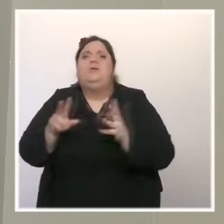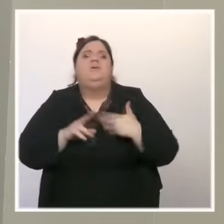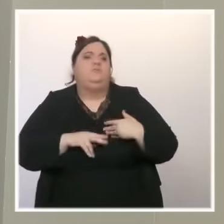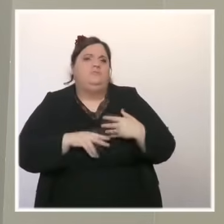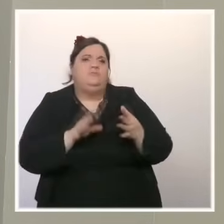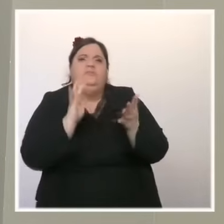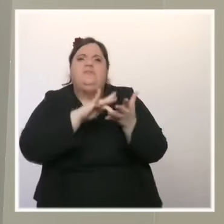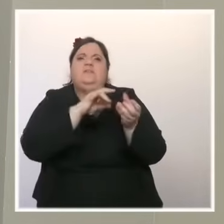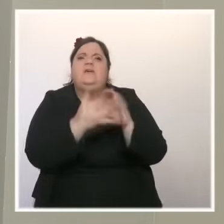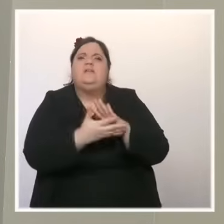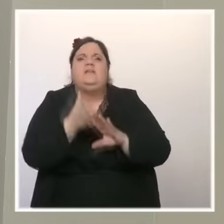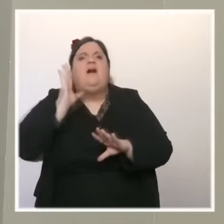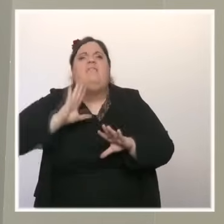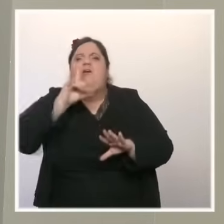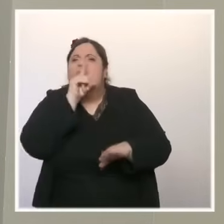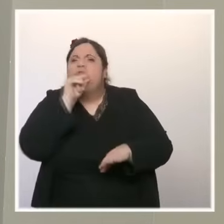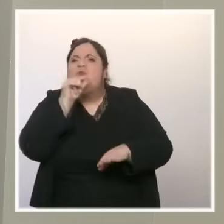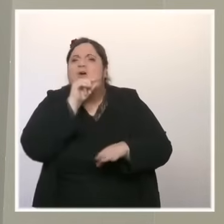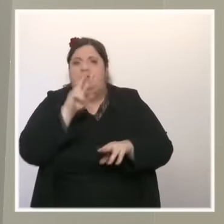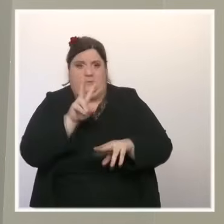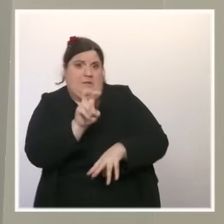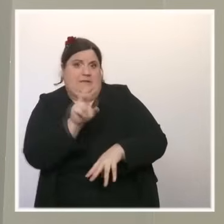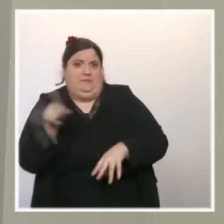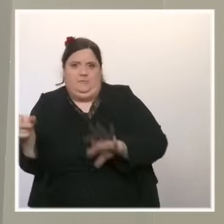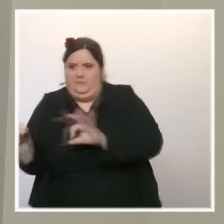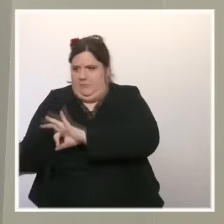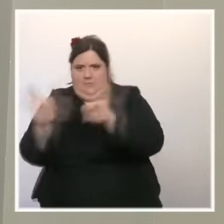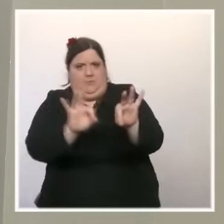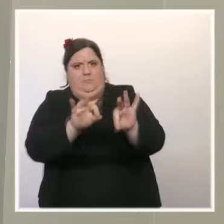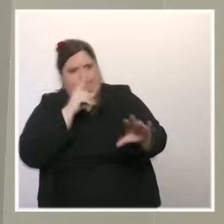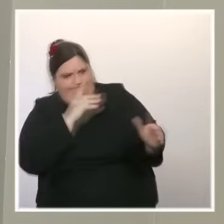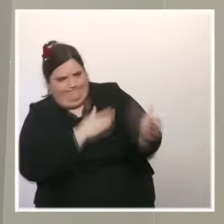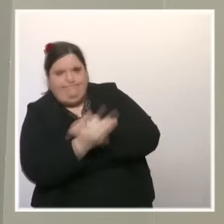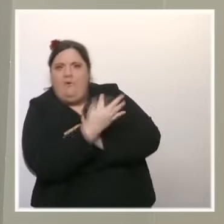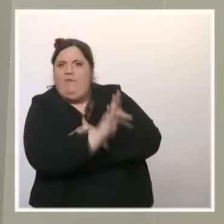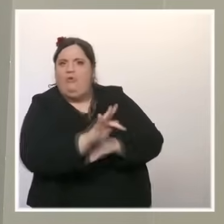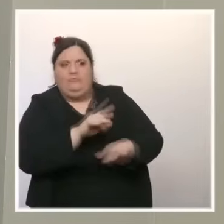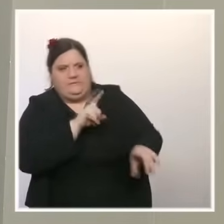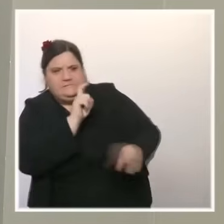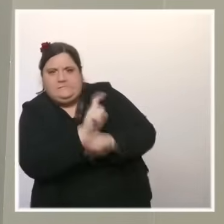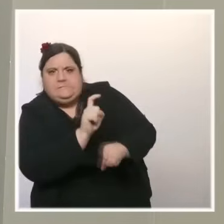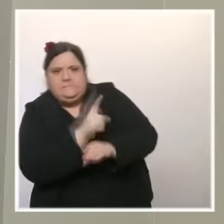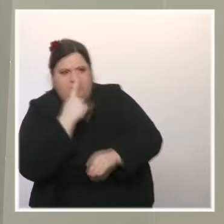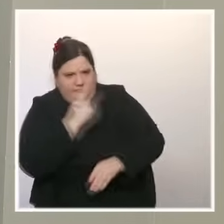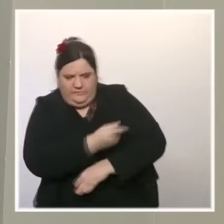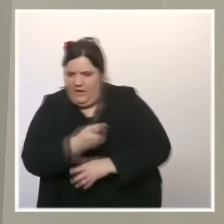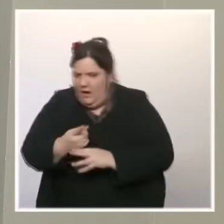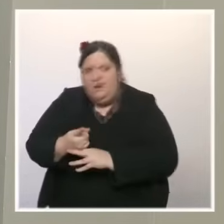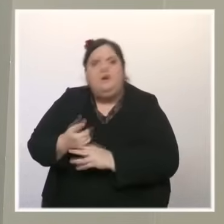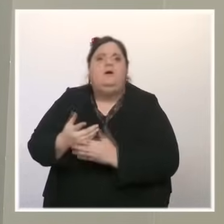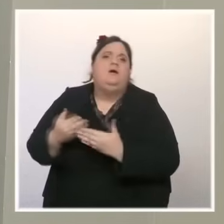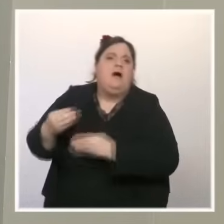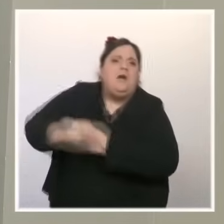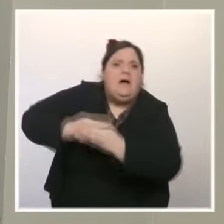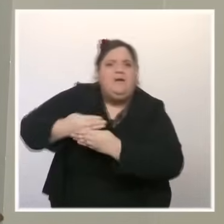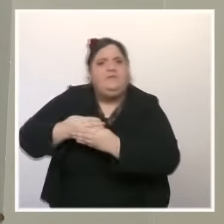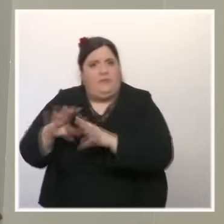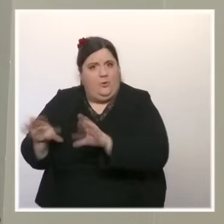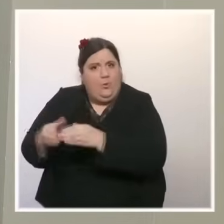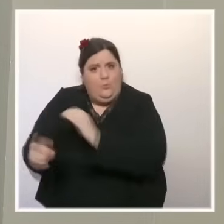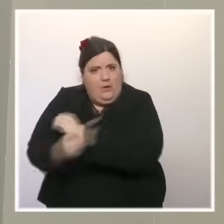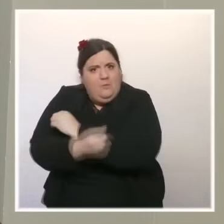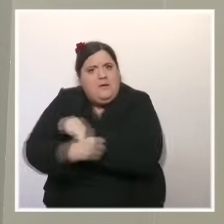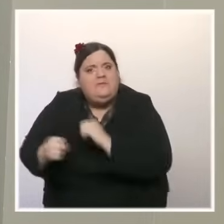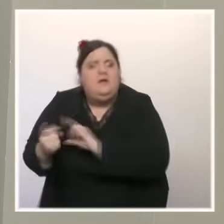France, à moitié en train d'accuser la France de soutenir le Hamas, le Hezbollah, etc. Et oui, oui, vous'avez pas